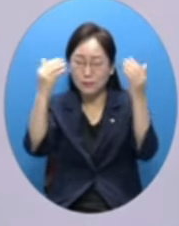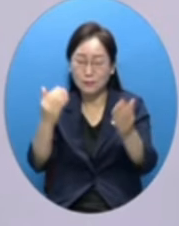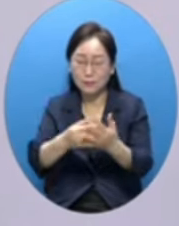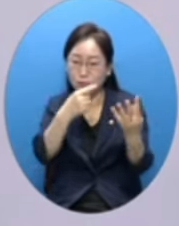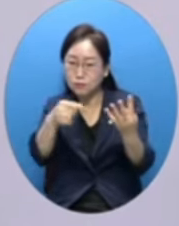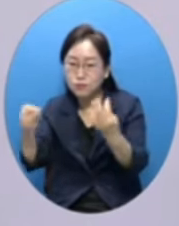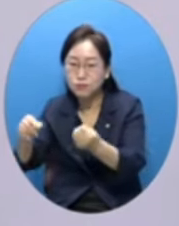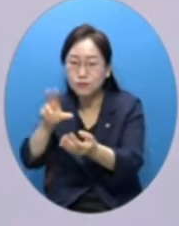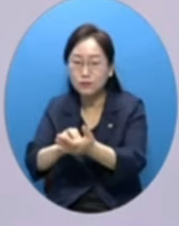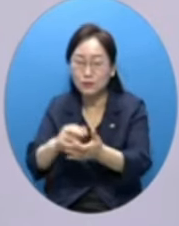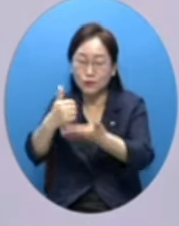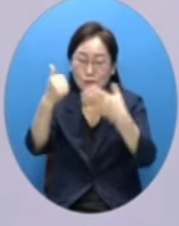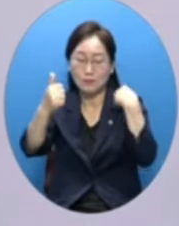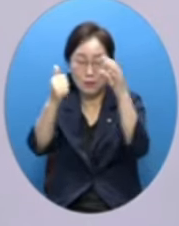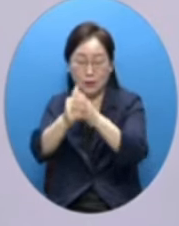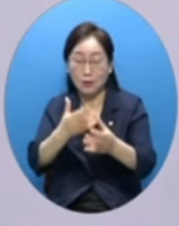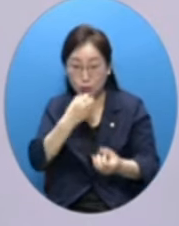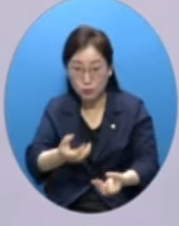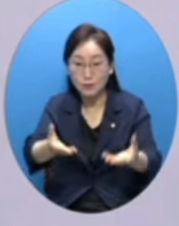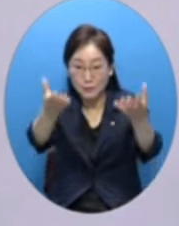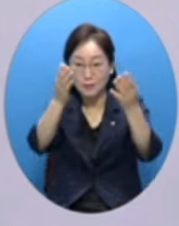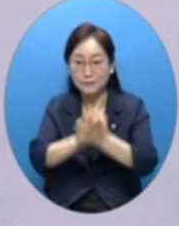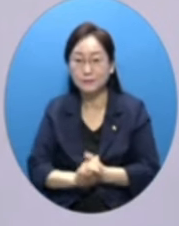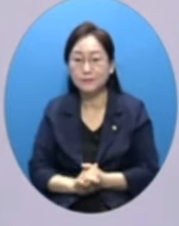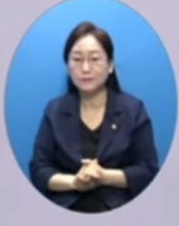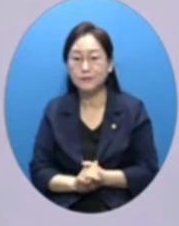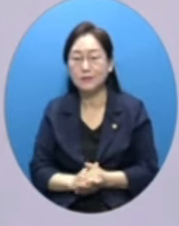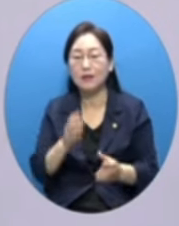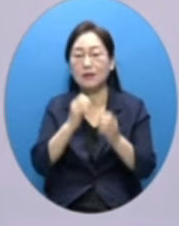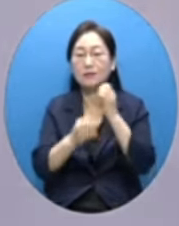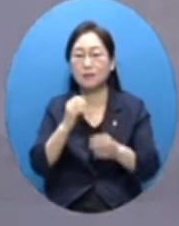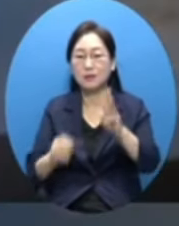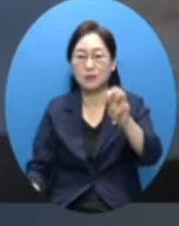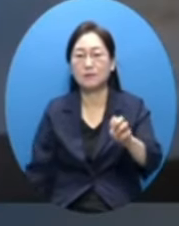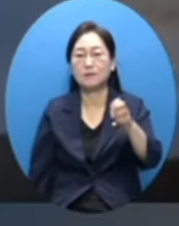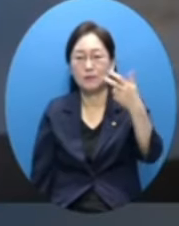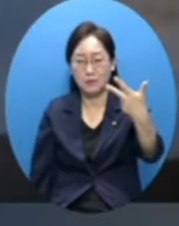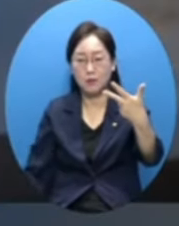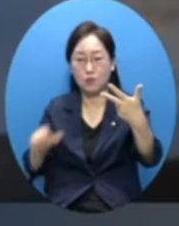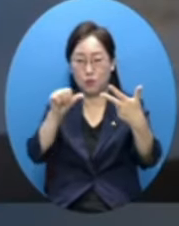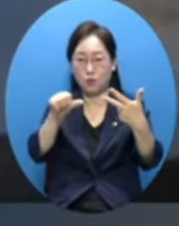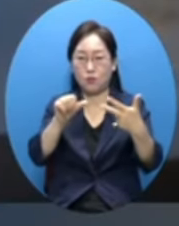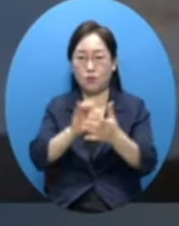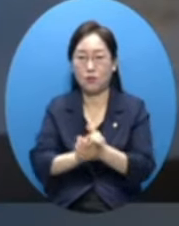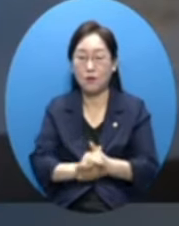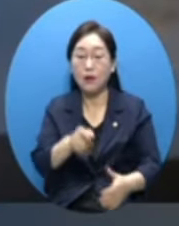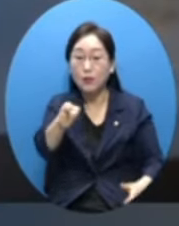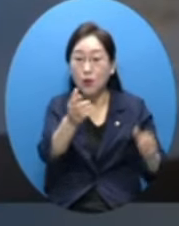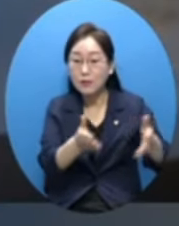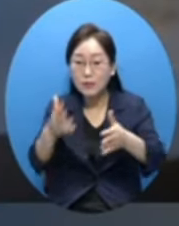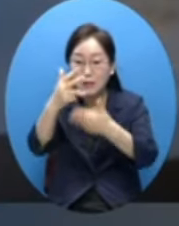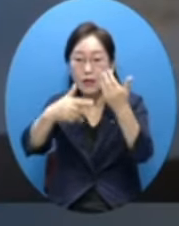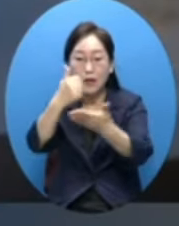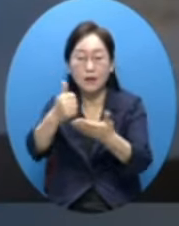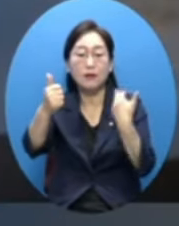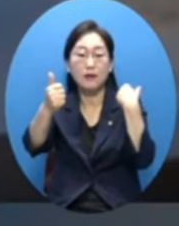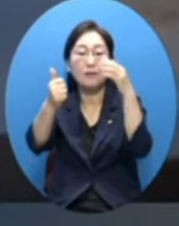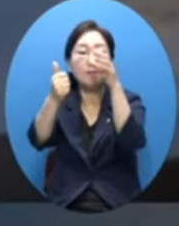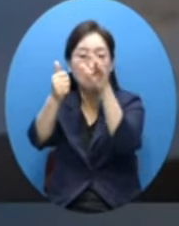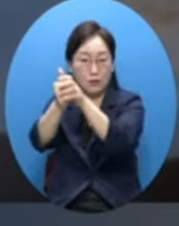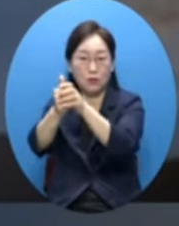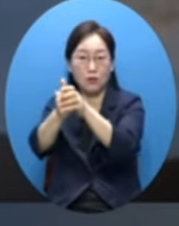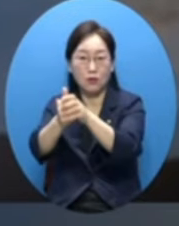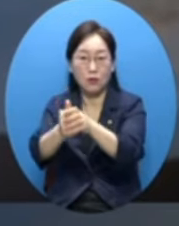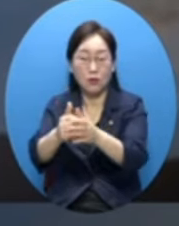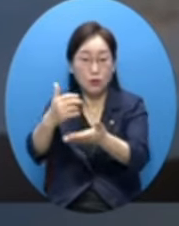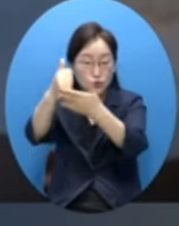맡기는 여러분 되시기를 주님 이름으로 축원합니다 아멘 시편 37편 5절은 말씀합니다 내 길을 여호와 야게 맡기라 그를